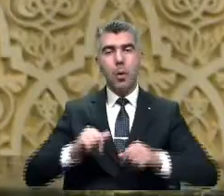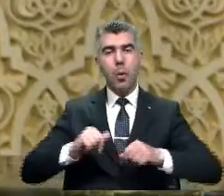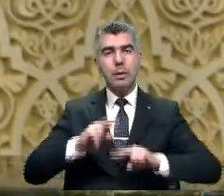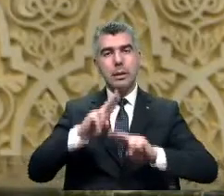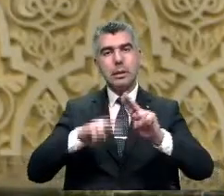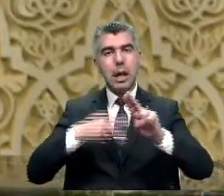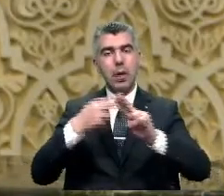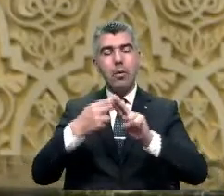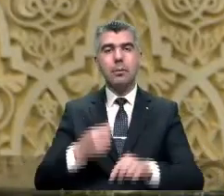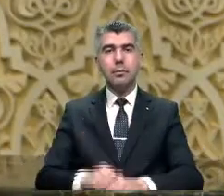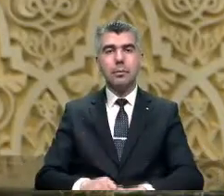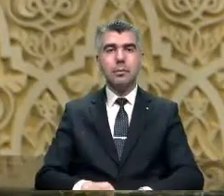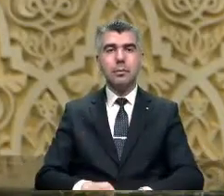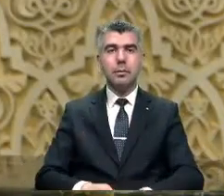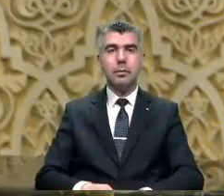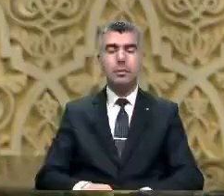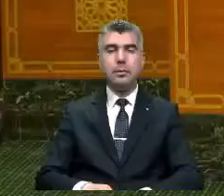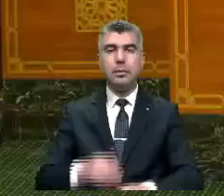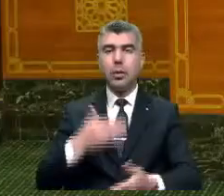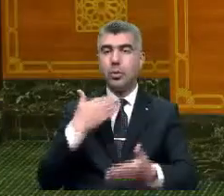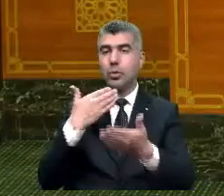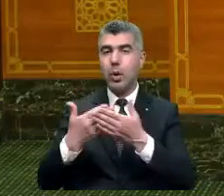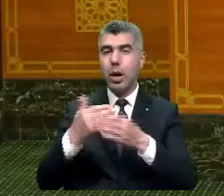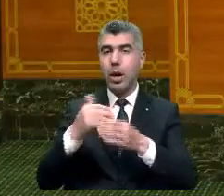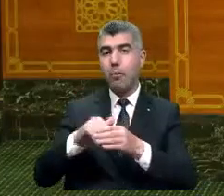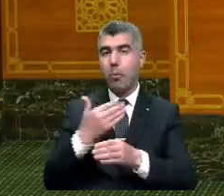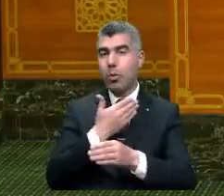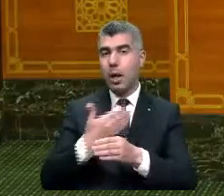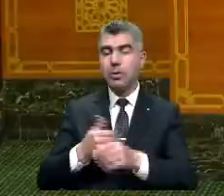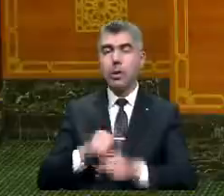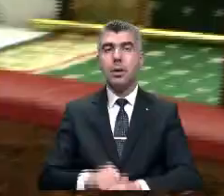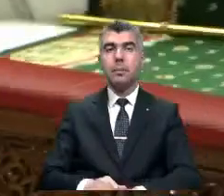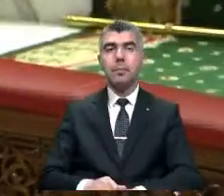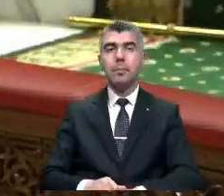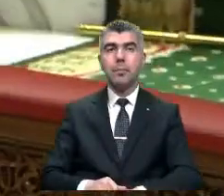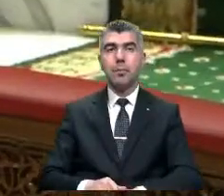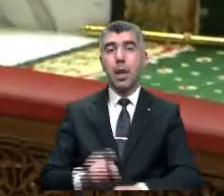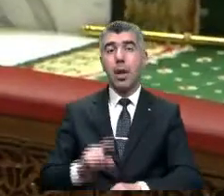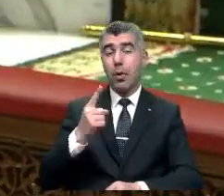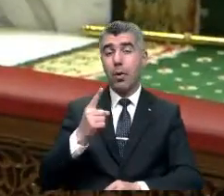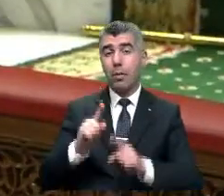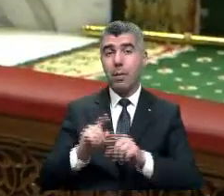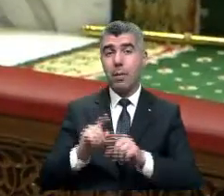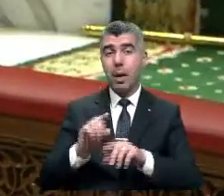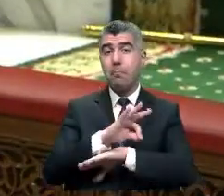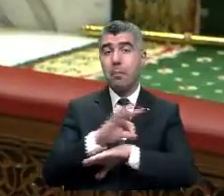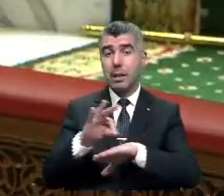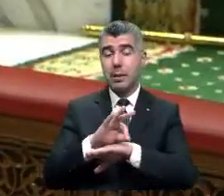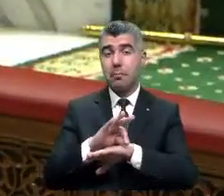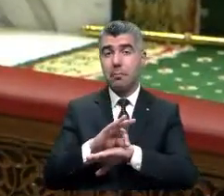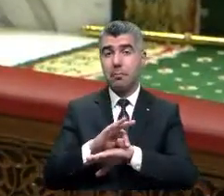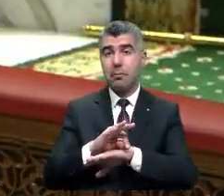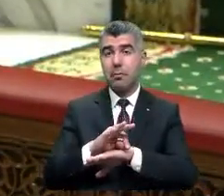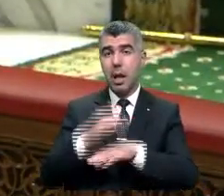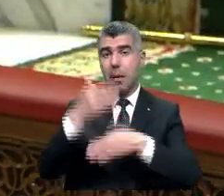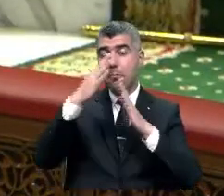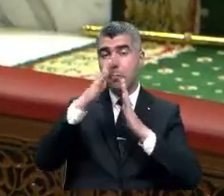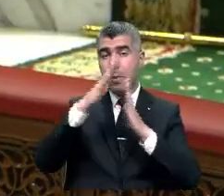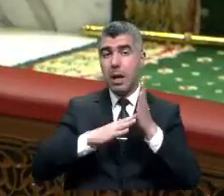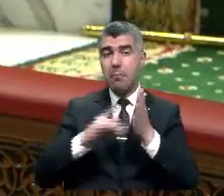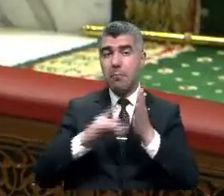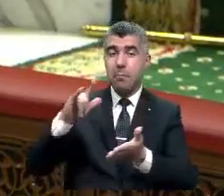تفضلوا سيد الوزير. سيد المستشار، في البدايه بغيت نشير ان المكتب الوطني للمطارات